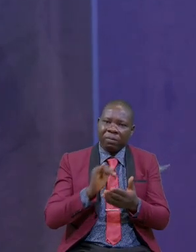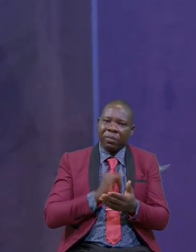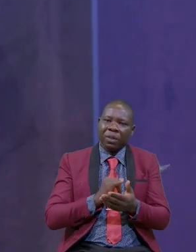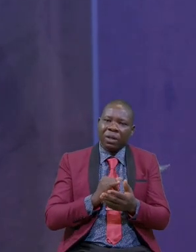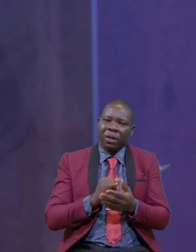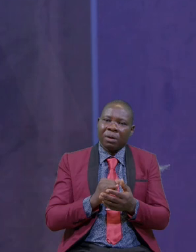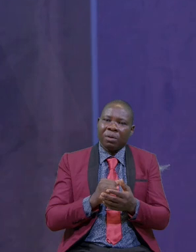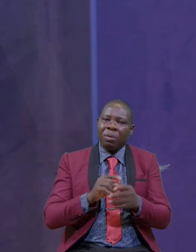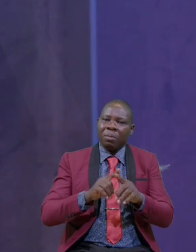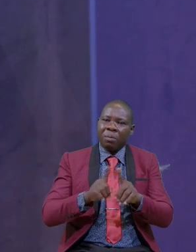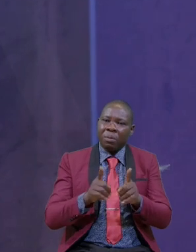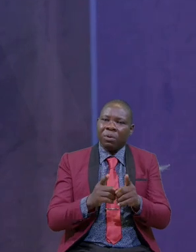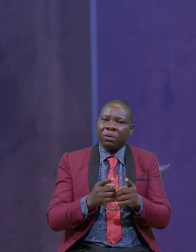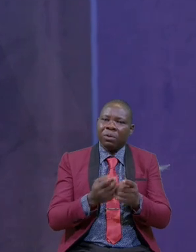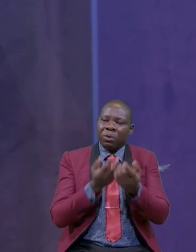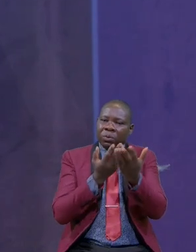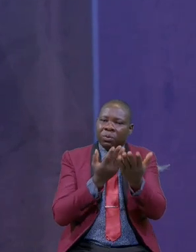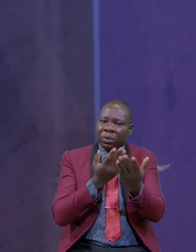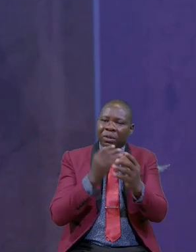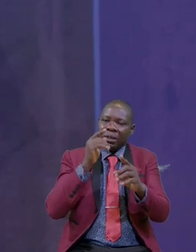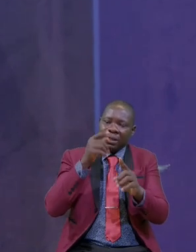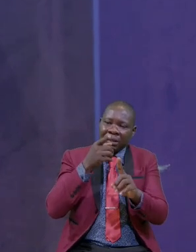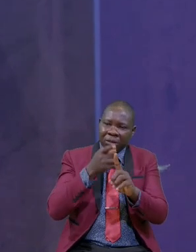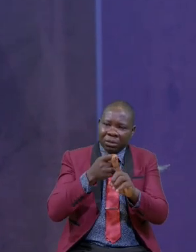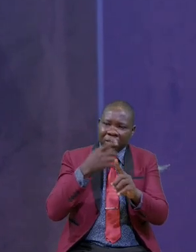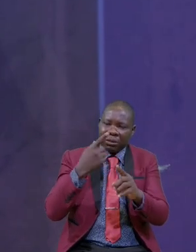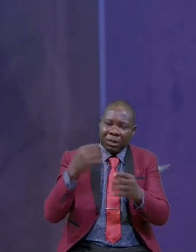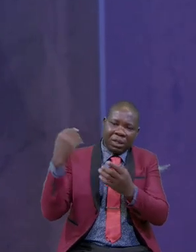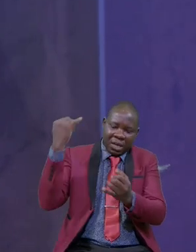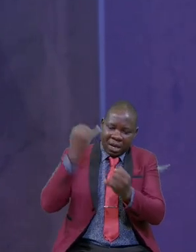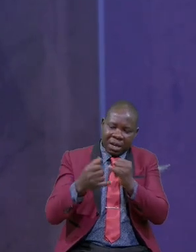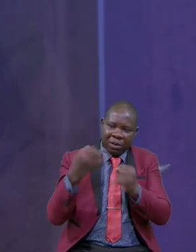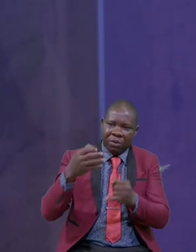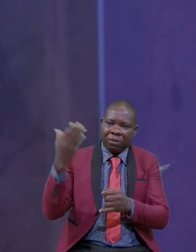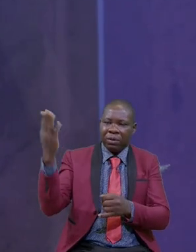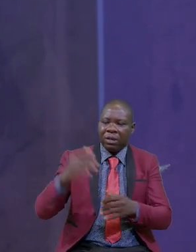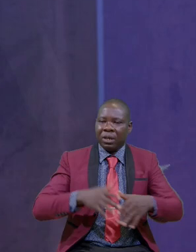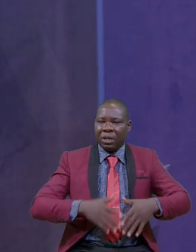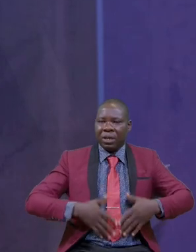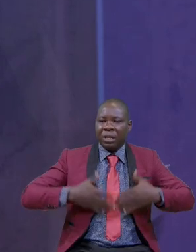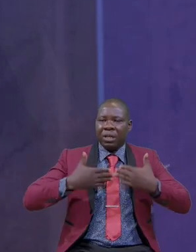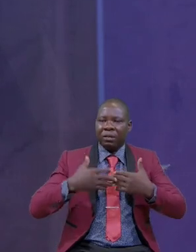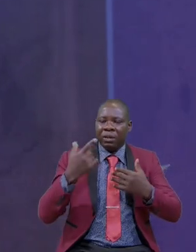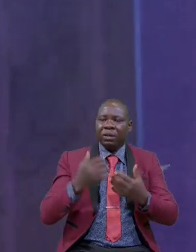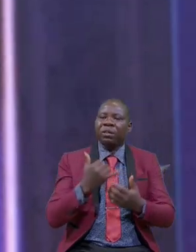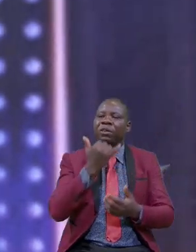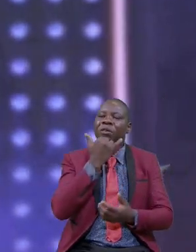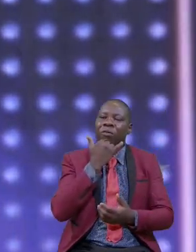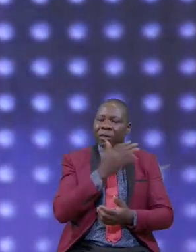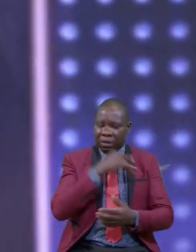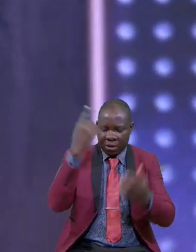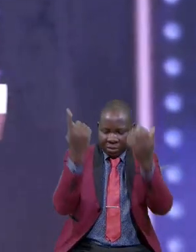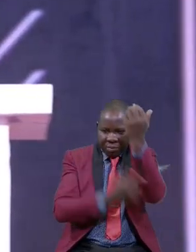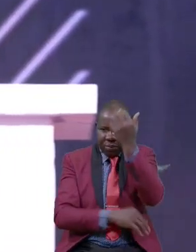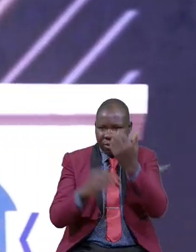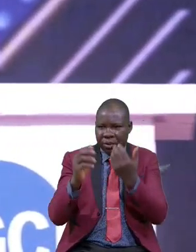la fin lives, de leur vie here on earth, ici-bas, the offense les offenses and the punishment et continue. As you read the New Testament,